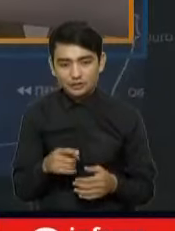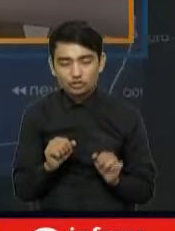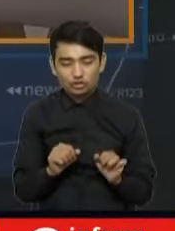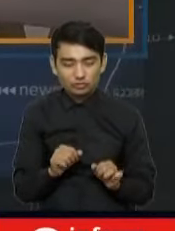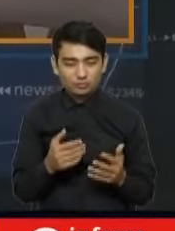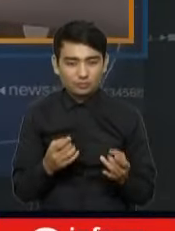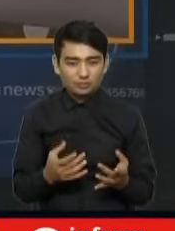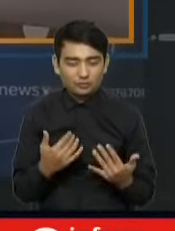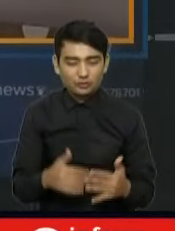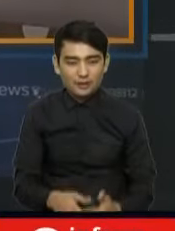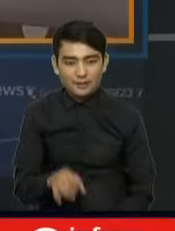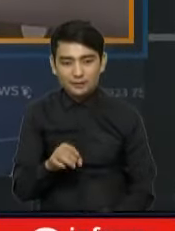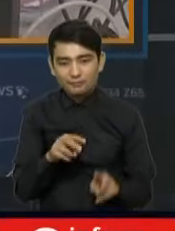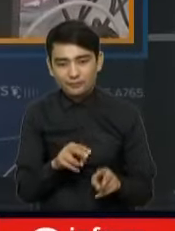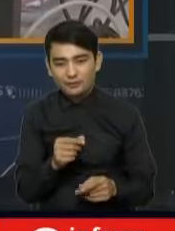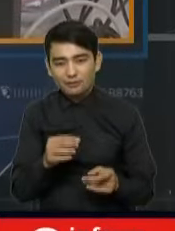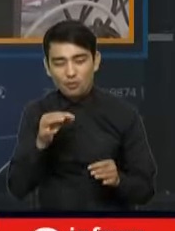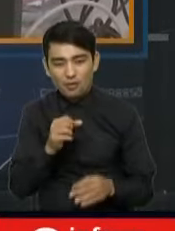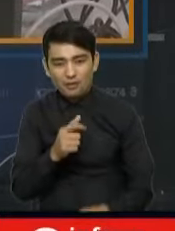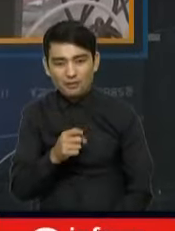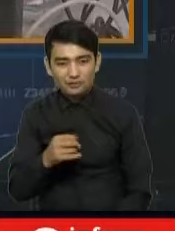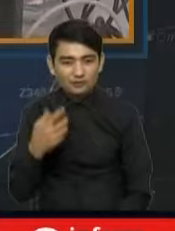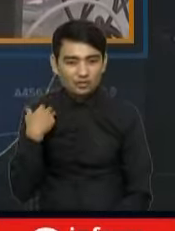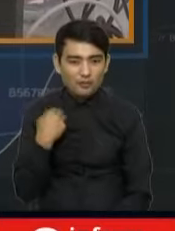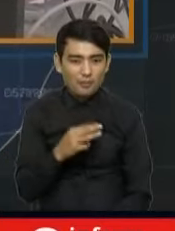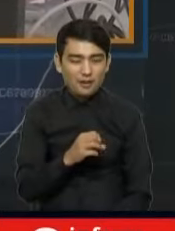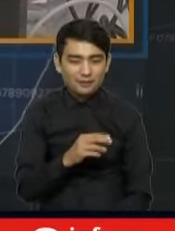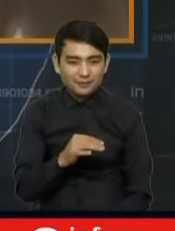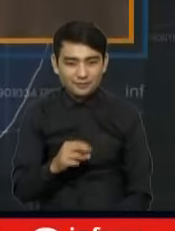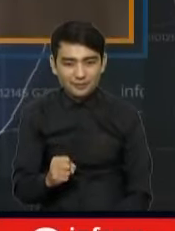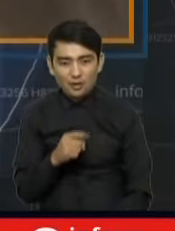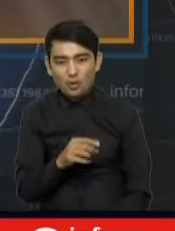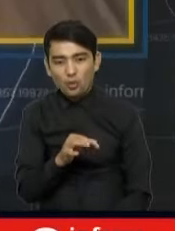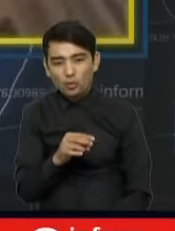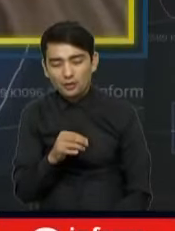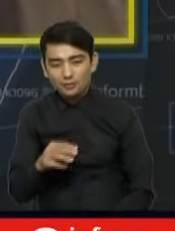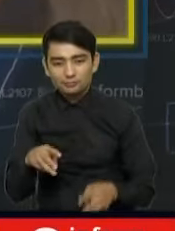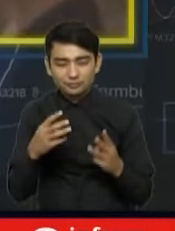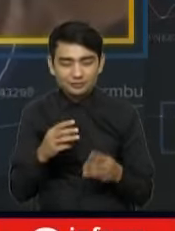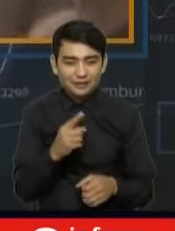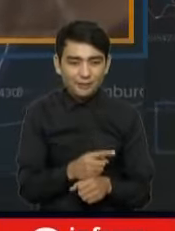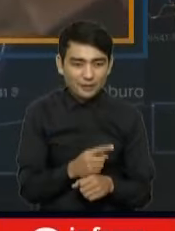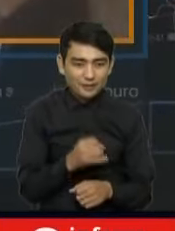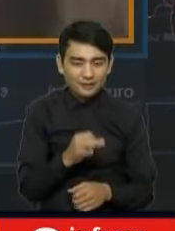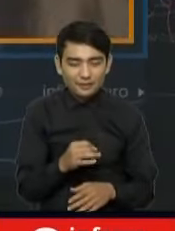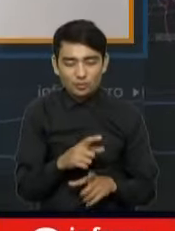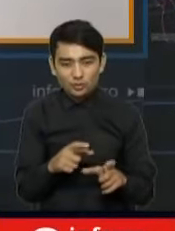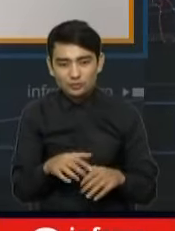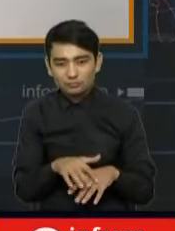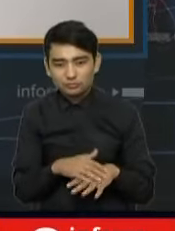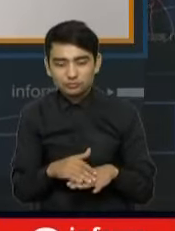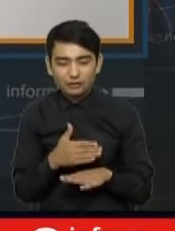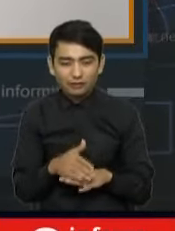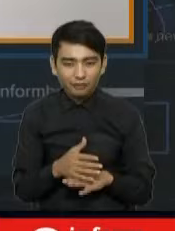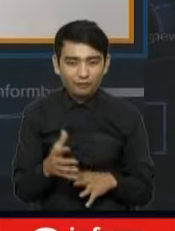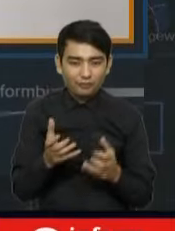Ал қаржы нарығын реттеу агенттігінің басшысы Мәдина Әбілқасымова онлайн несиеге тыйым салу халықтың шамадан тыс несиелену деңгейін төмендетпейді